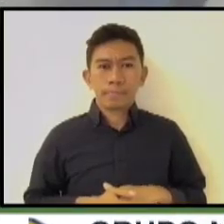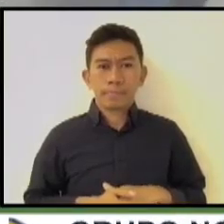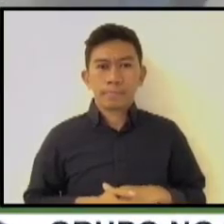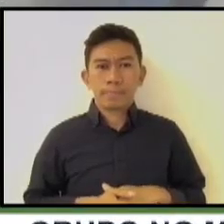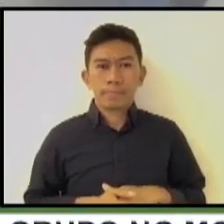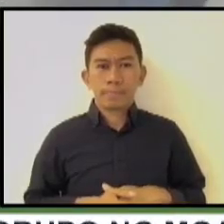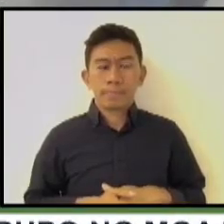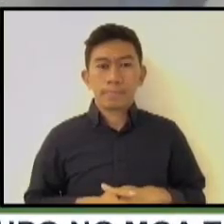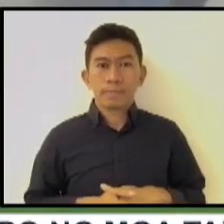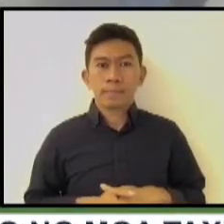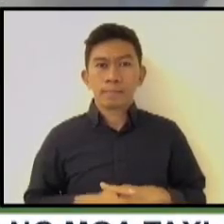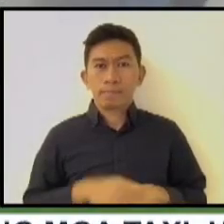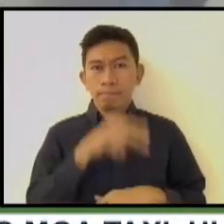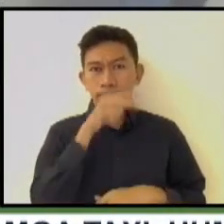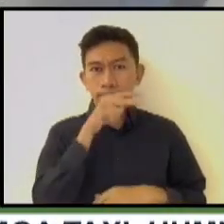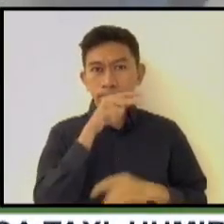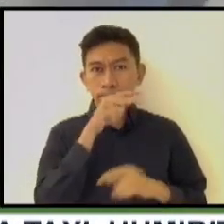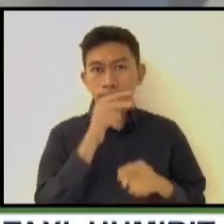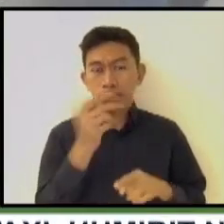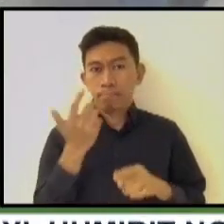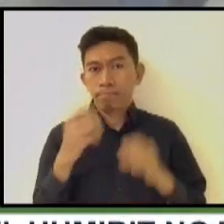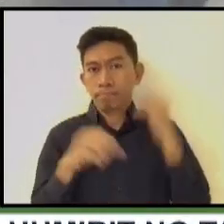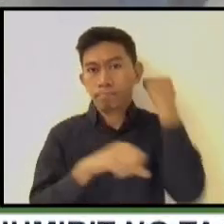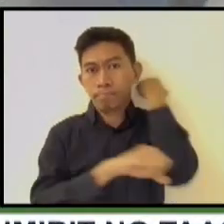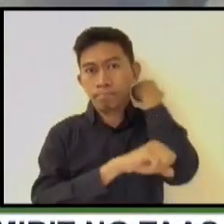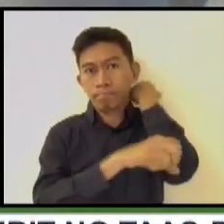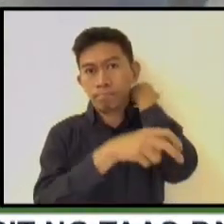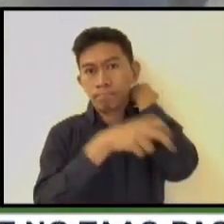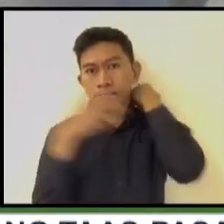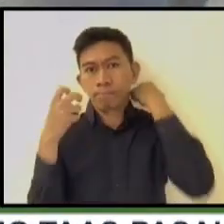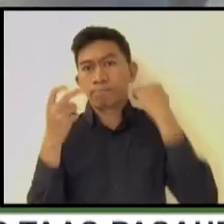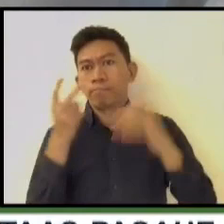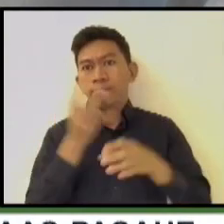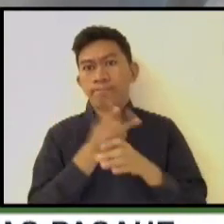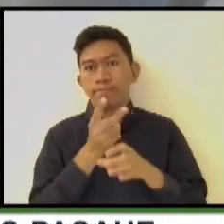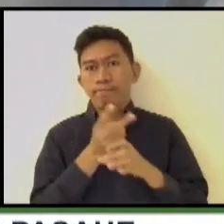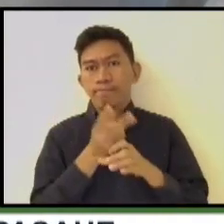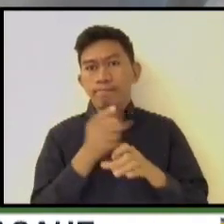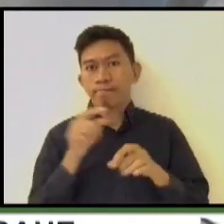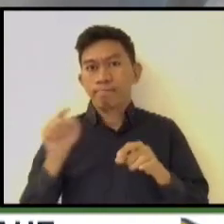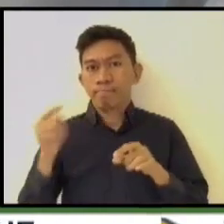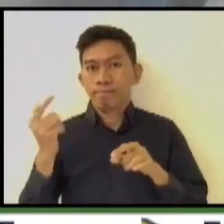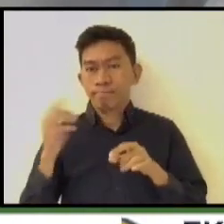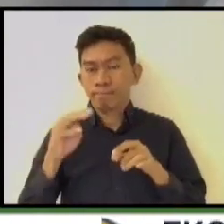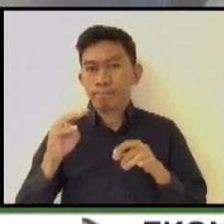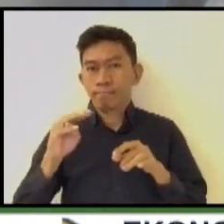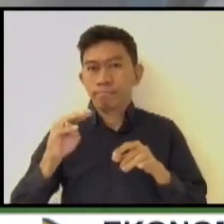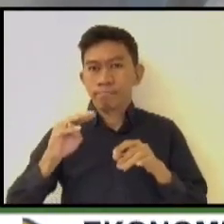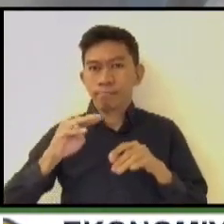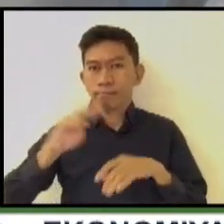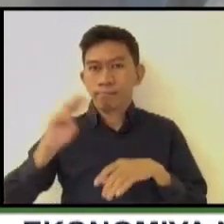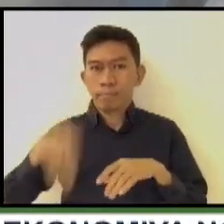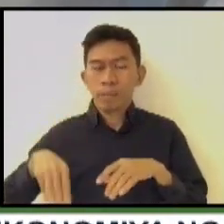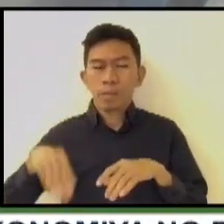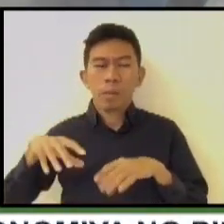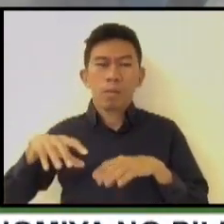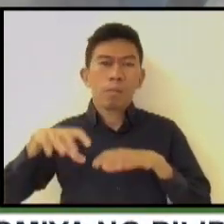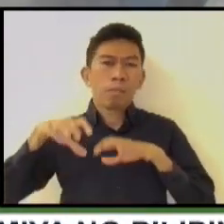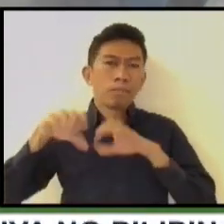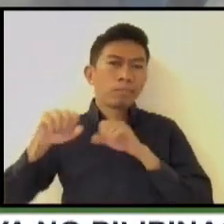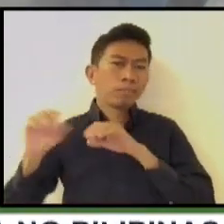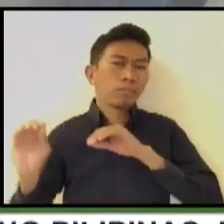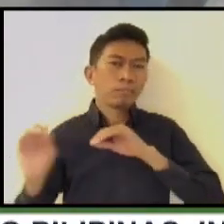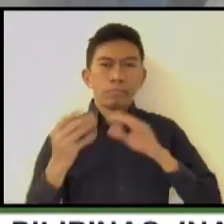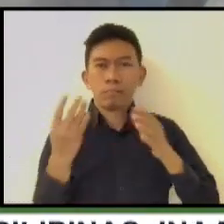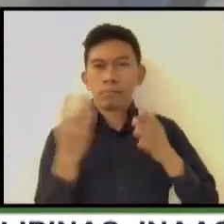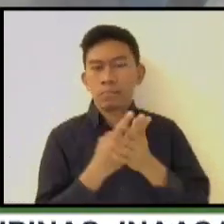Suspect sa pagnanakaw sa isang van sa Maynila, Calabozo. Ang suspect, ninakaw ang mga grocery na pagbenta ng biktima